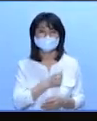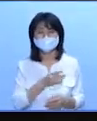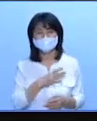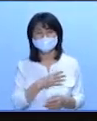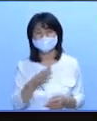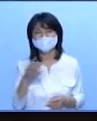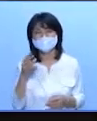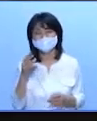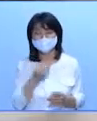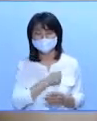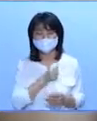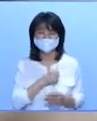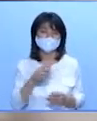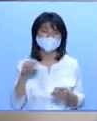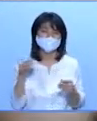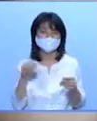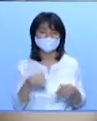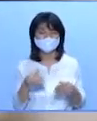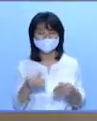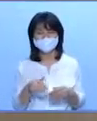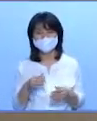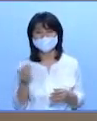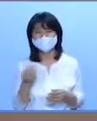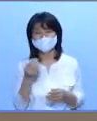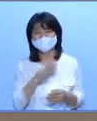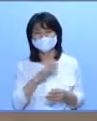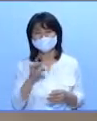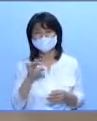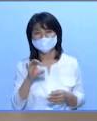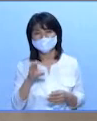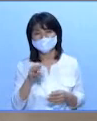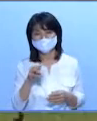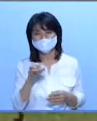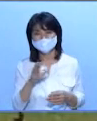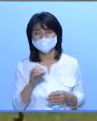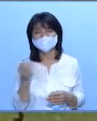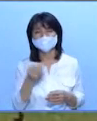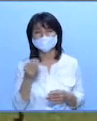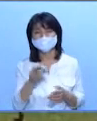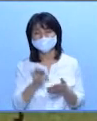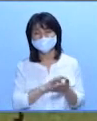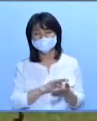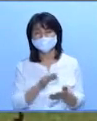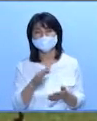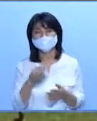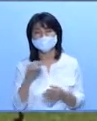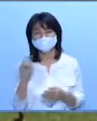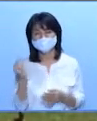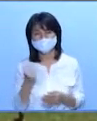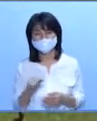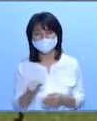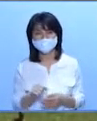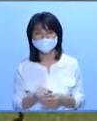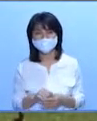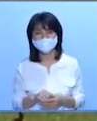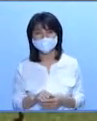училище. Затем были ускоренные курсы политруков в Ростовском военном училище и сразу на фронт. Обучение в офицерской школе под